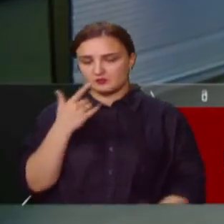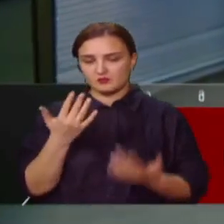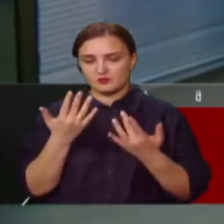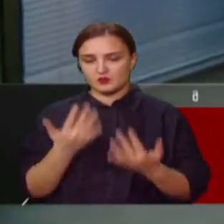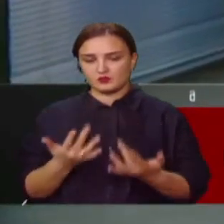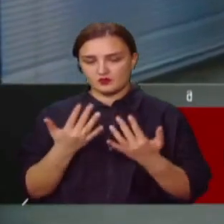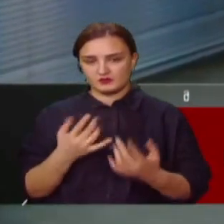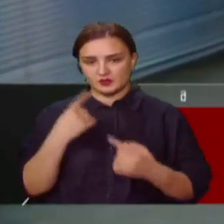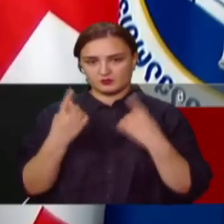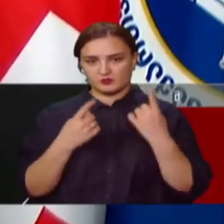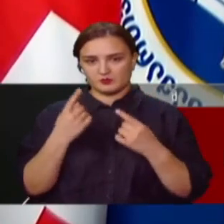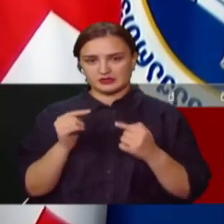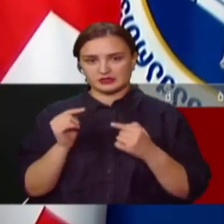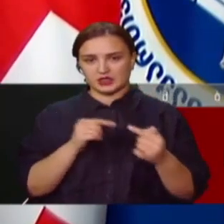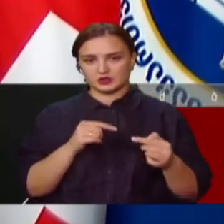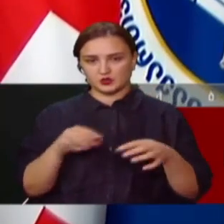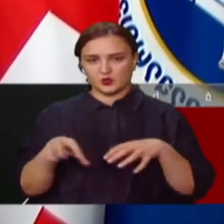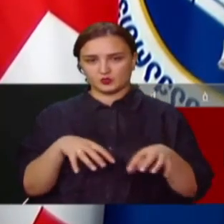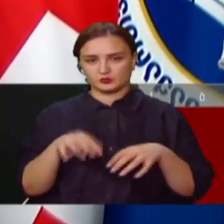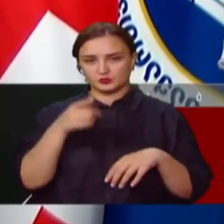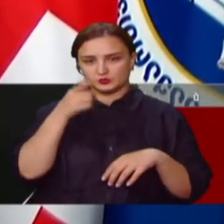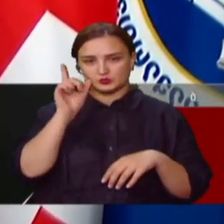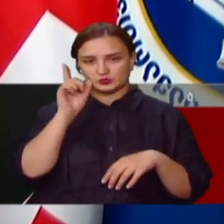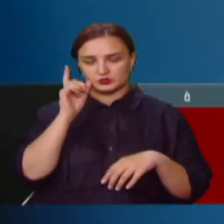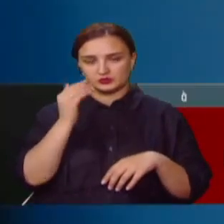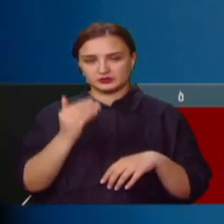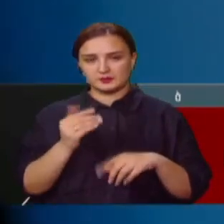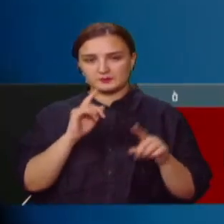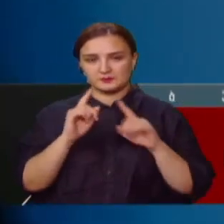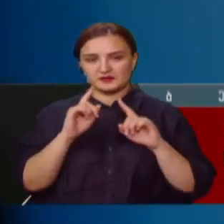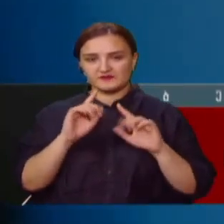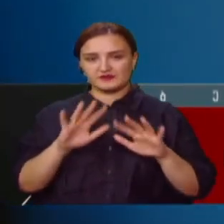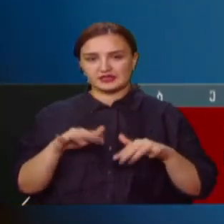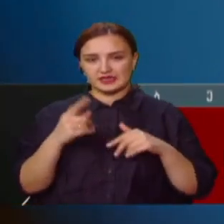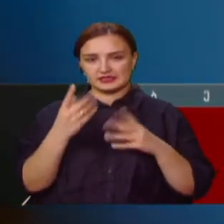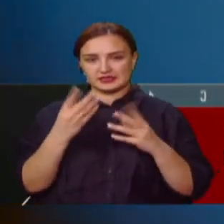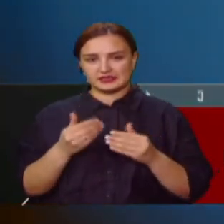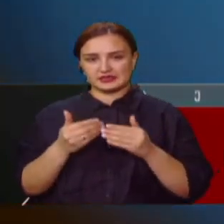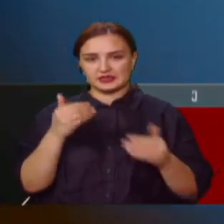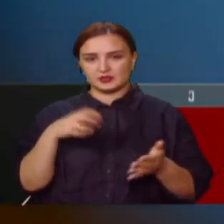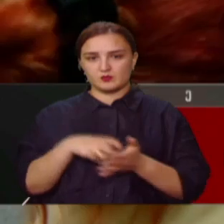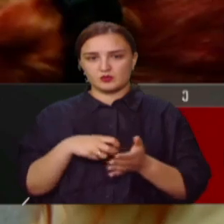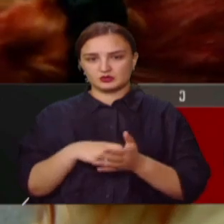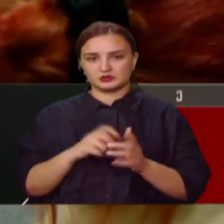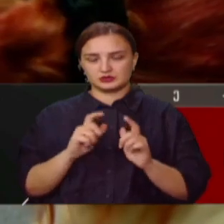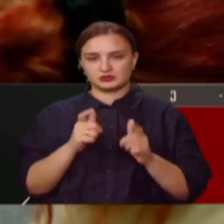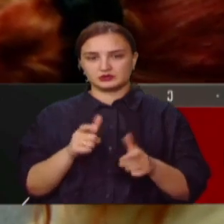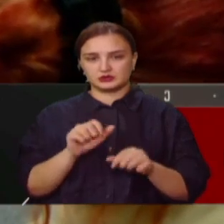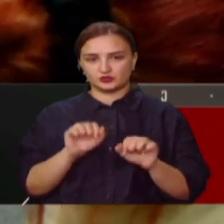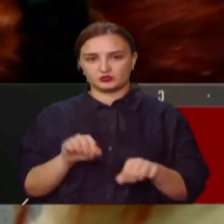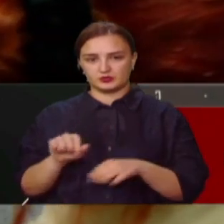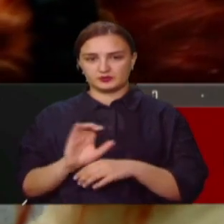ინფორმაცია ანტიკორუფციულს ჯერ კიდევ გუშინ წინ, ანუ რაჟდენ კუპრაშვილის ბრიფინგამდე ერთი დღით ადრე ფოსტის საშუალებით უკვე